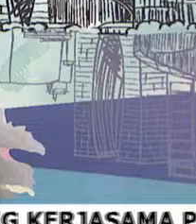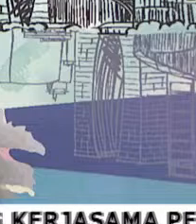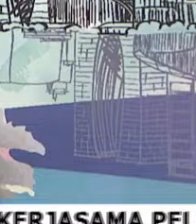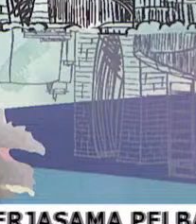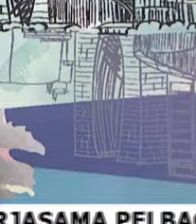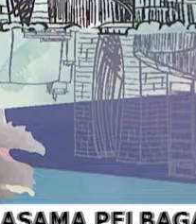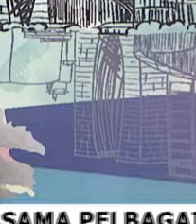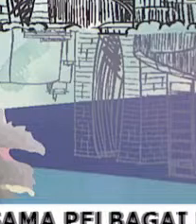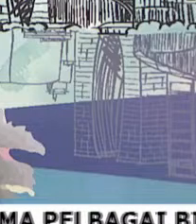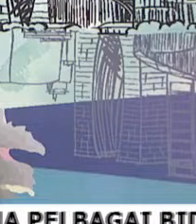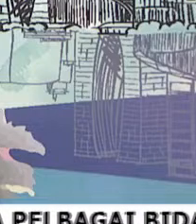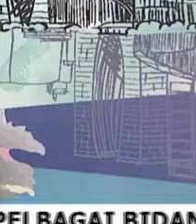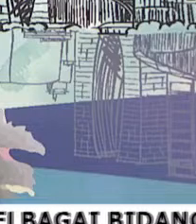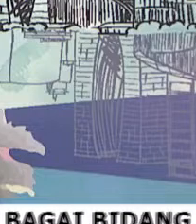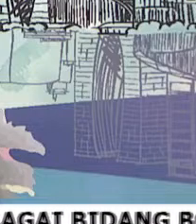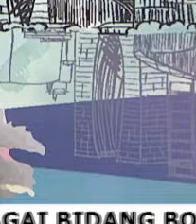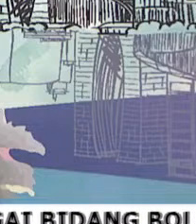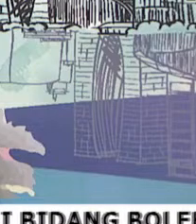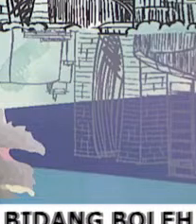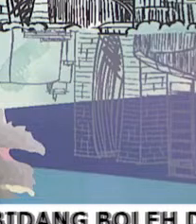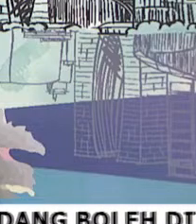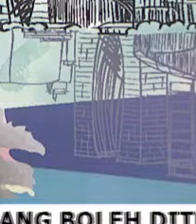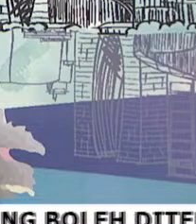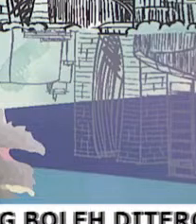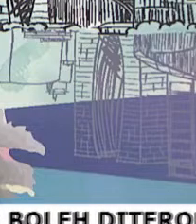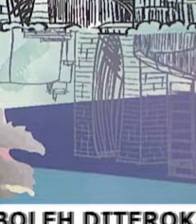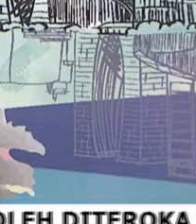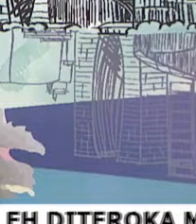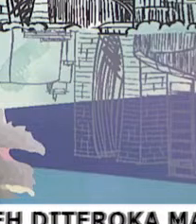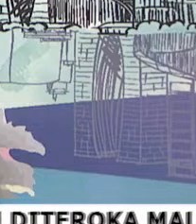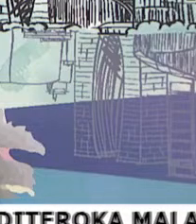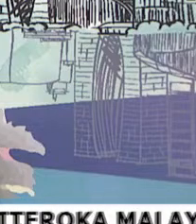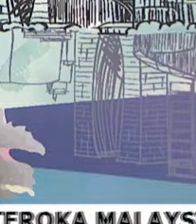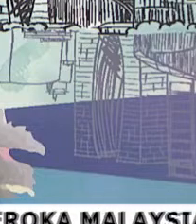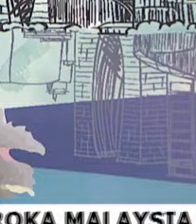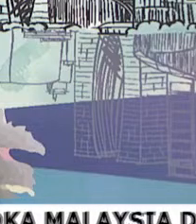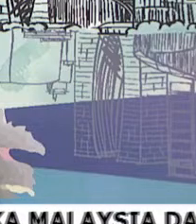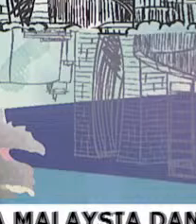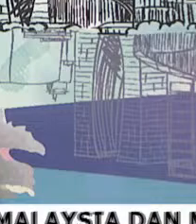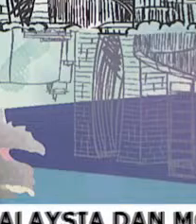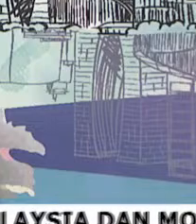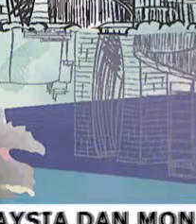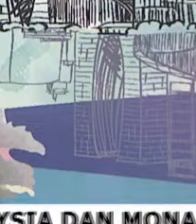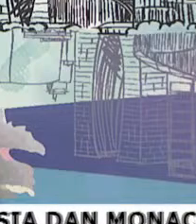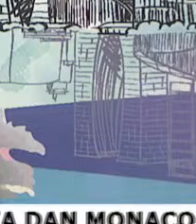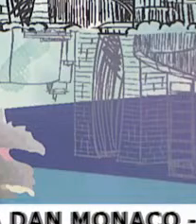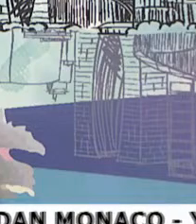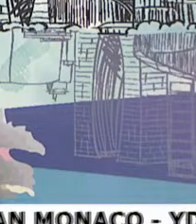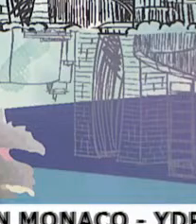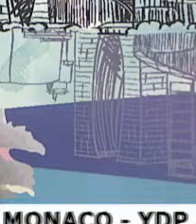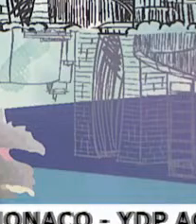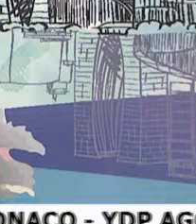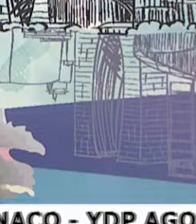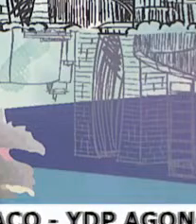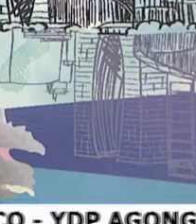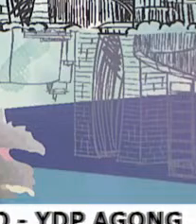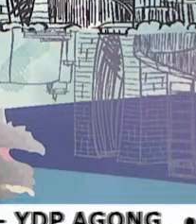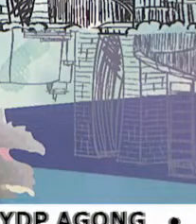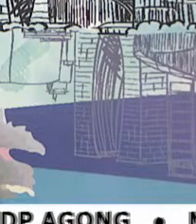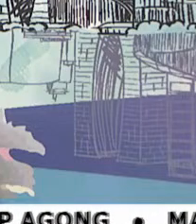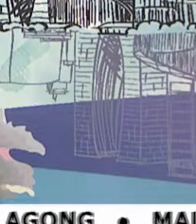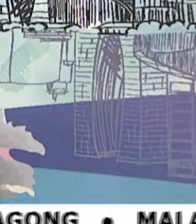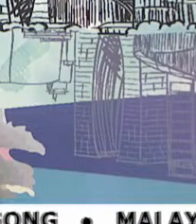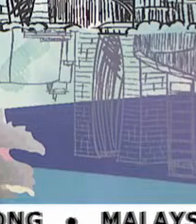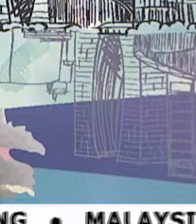pengangkutan berkenaan dengan prestasi penglibatan bumi puttera Sabah dalam sektor logistik bagi merebut peluang ekonomi yang semakin berkembang kesan